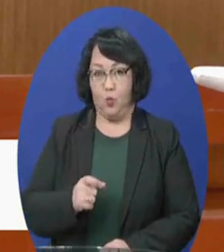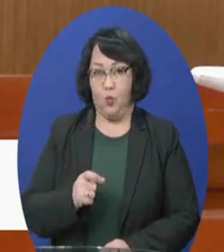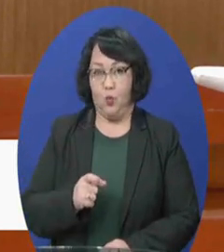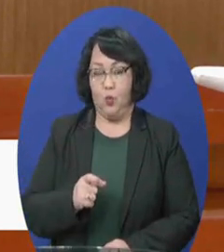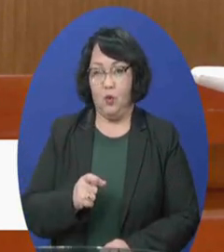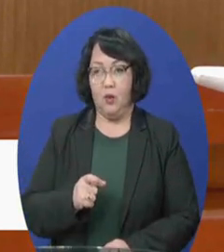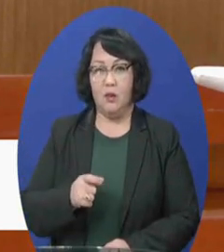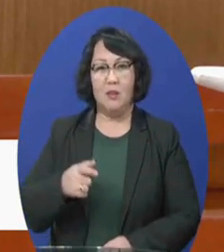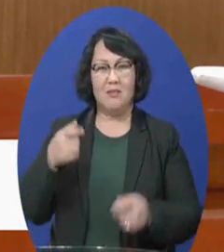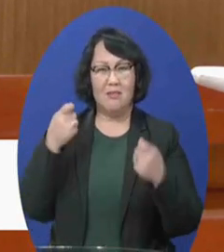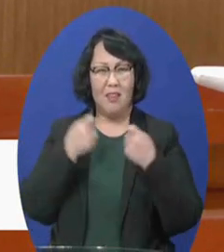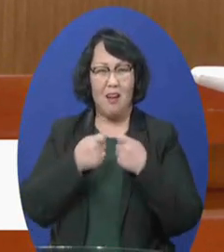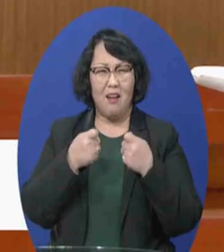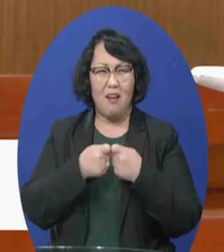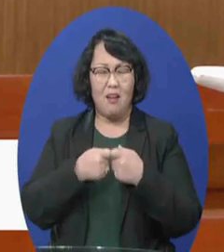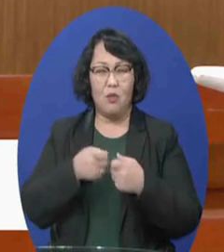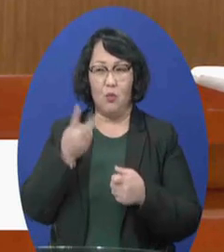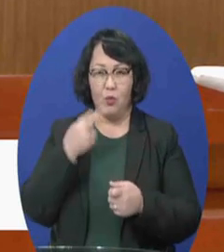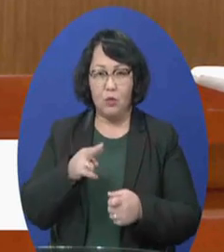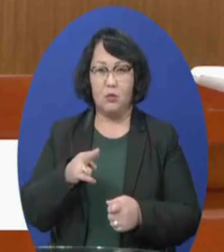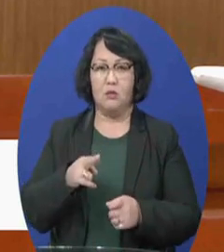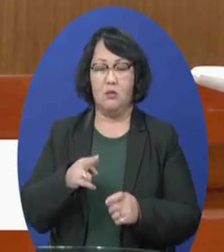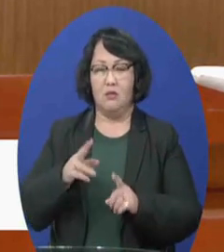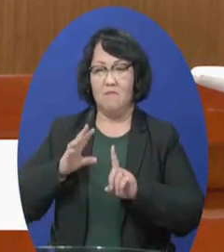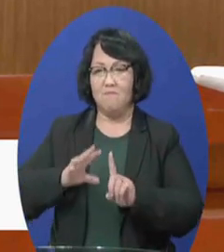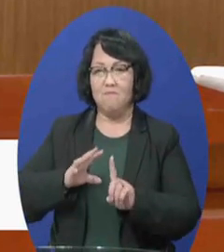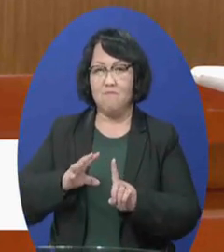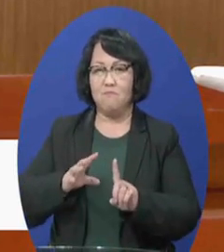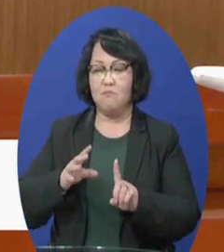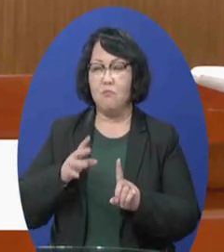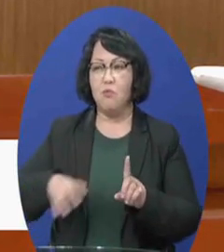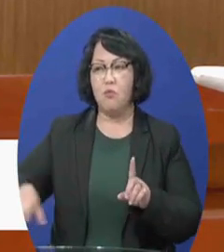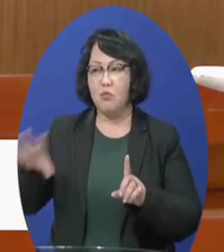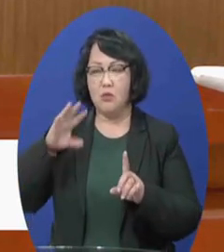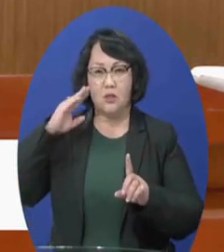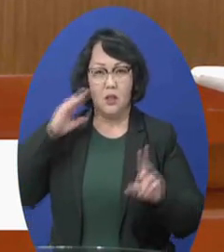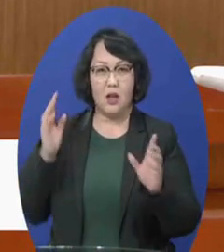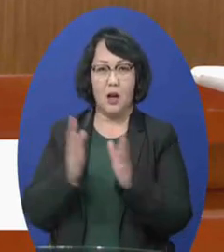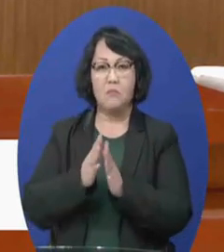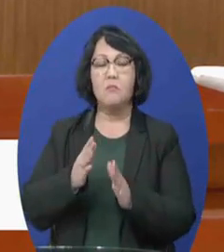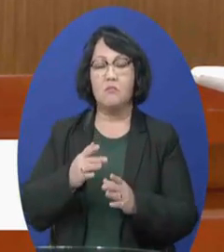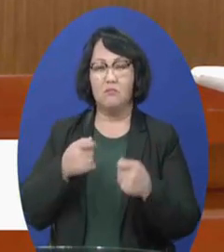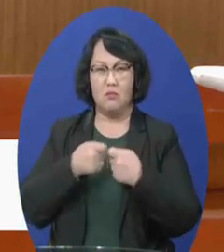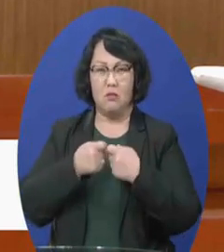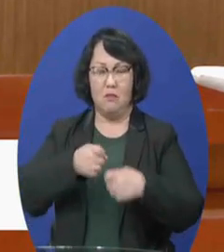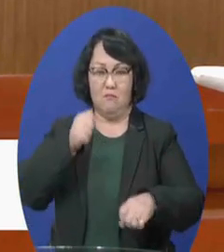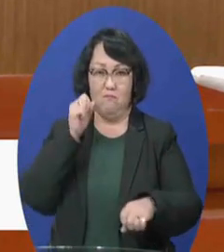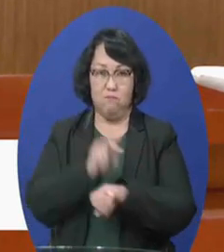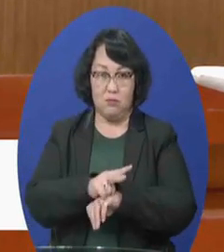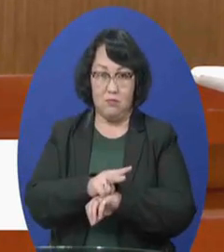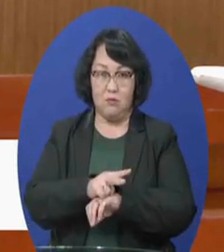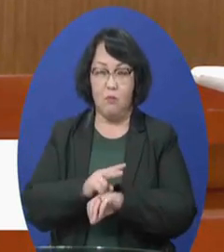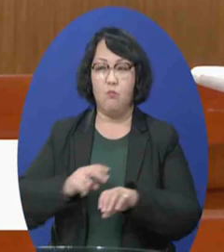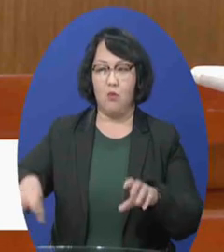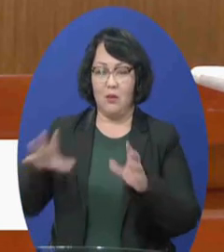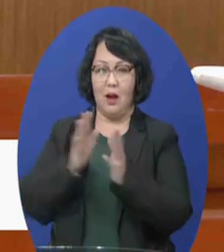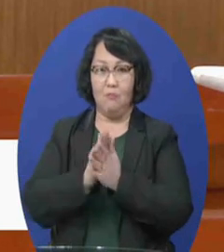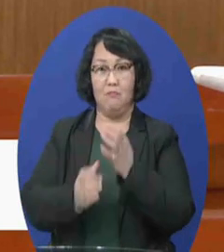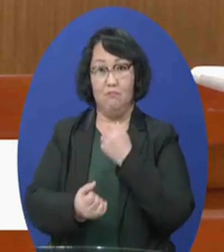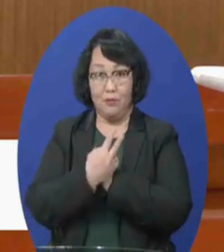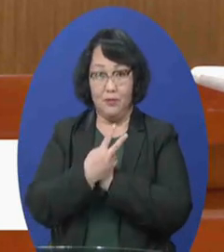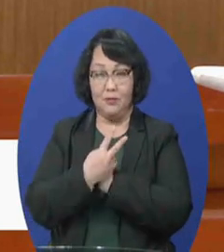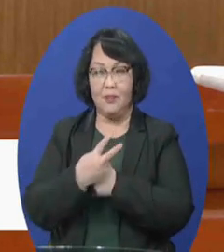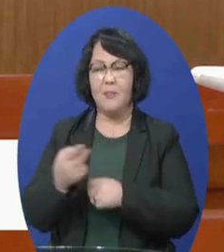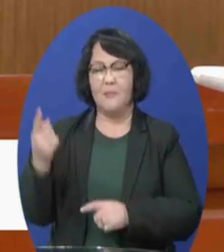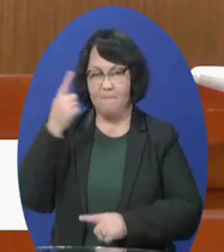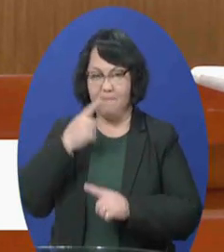Дайны гал шугамдэр өөрийнхөө командтай хамт тултанд орж ялуулдаг жинээ яаж ялагдуулах гэдэг догон дээр